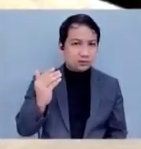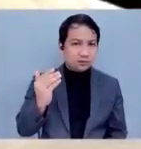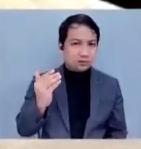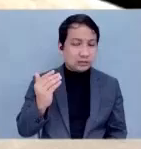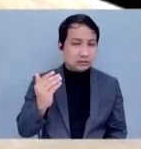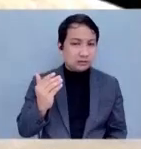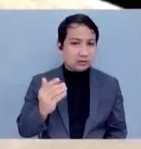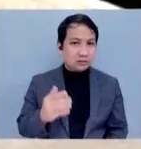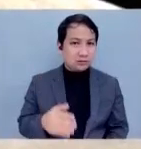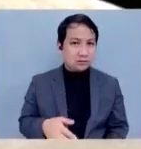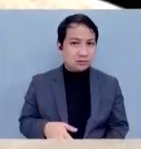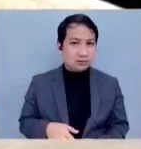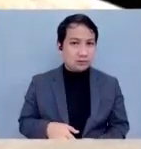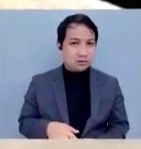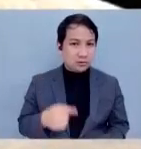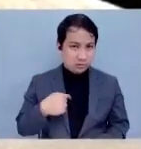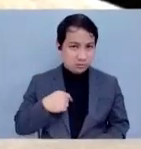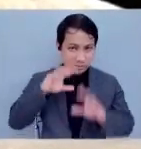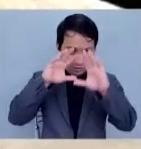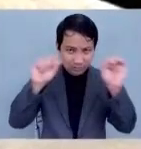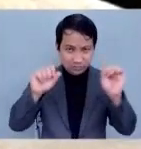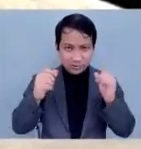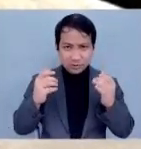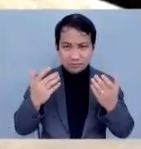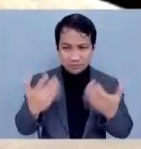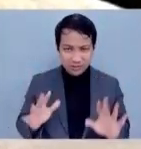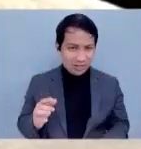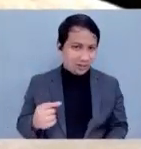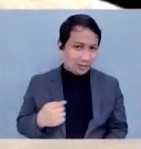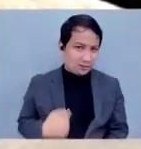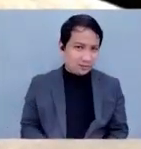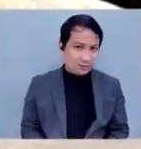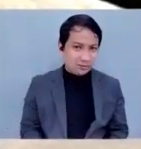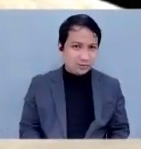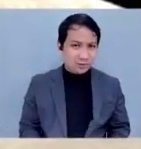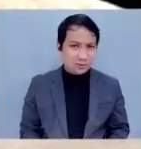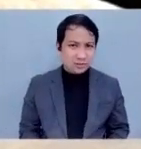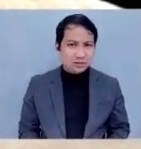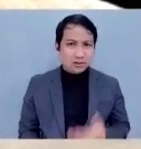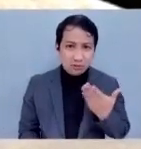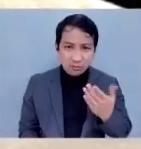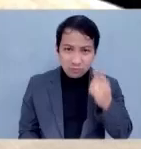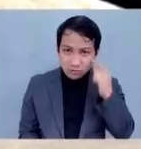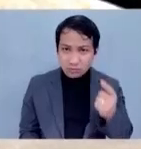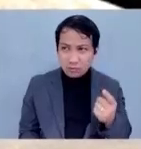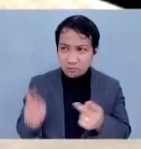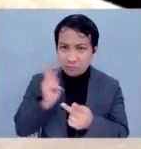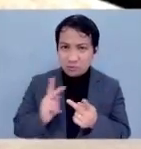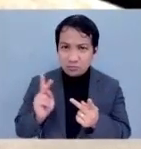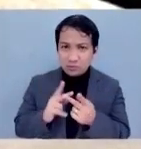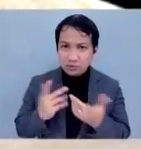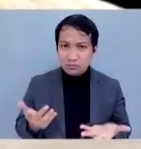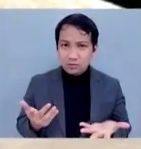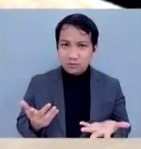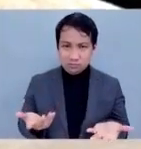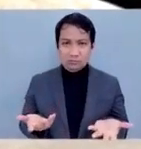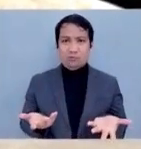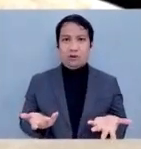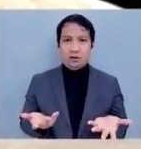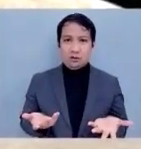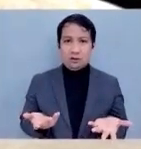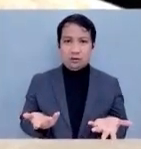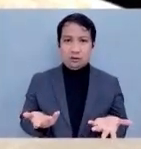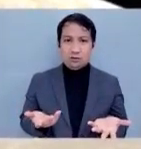naging presidente na ako? Well, for what purpose? To what? Place